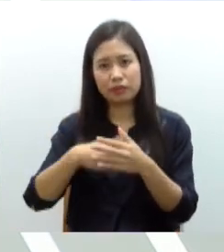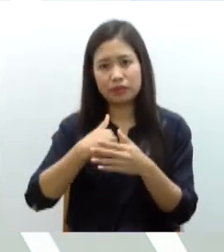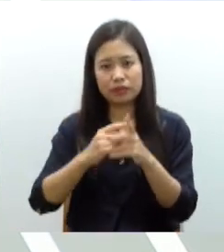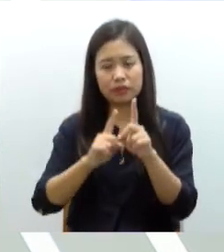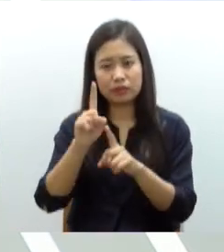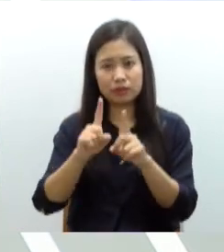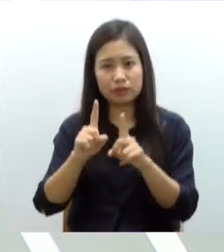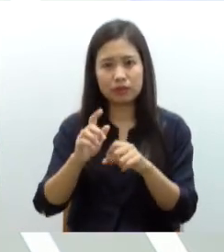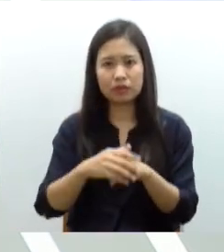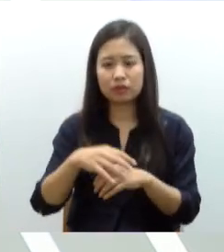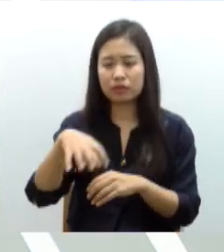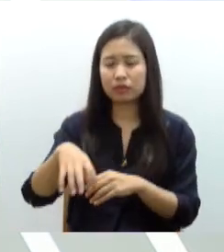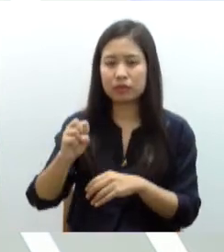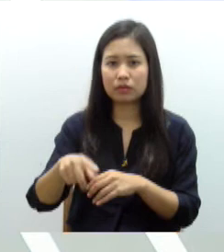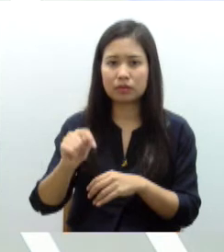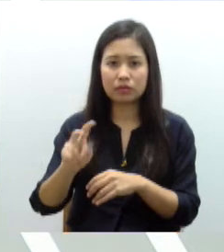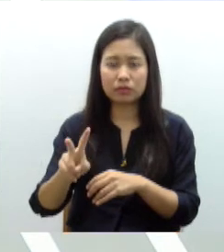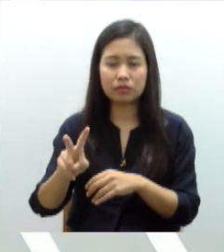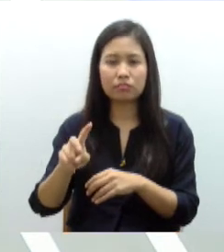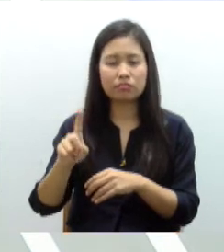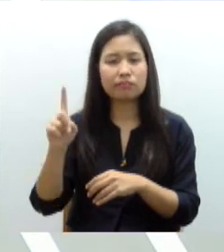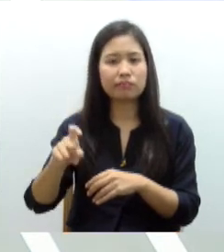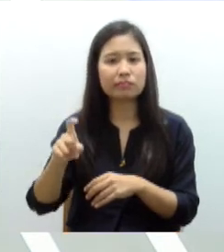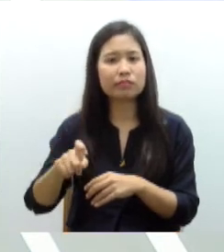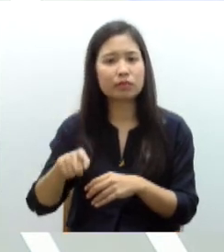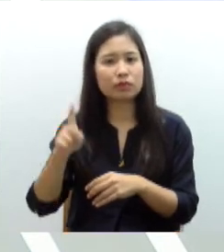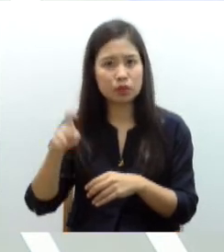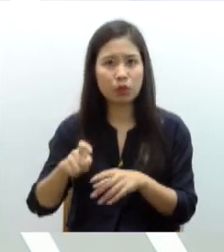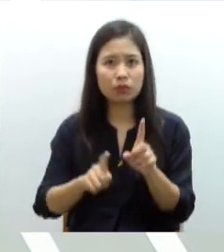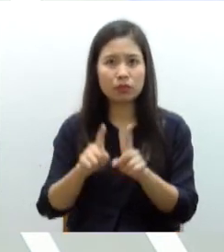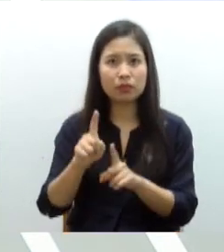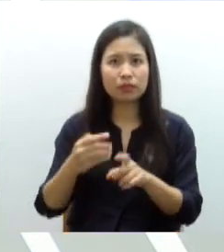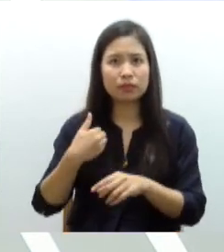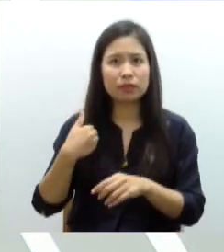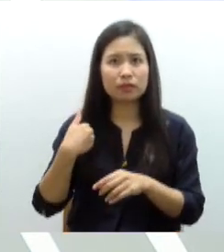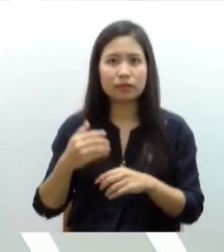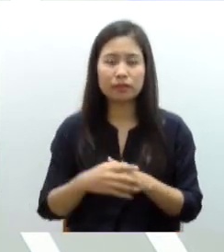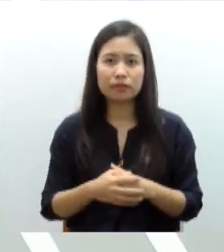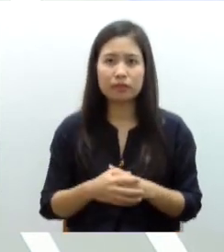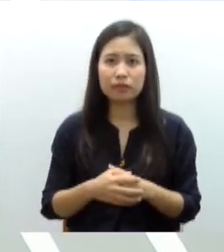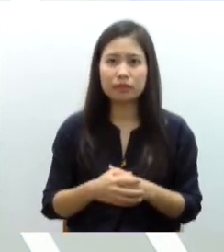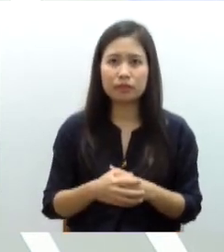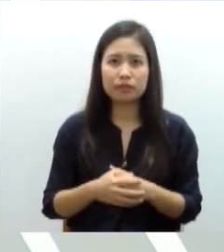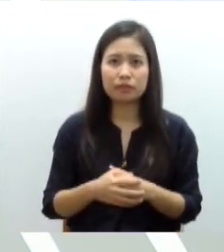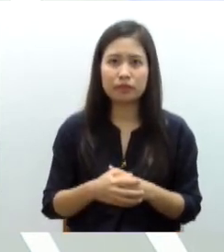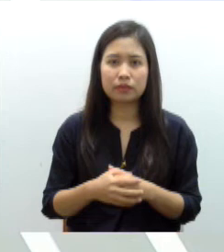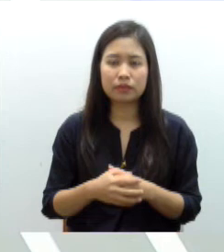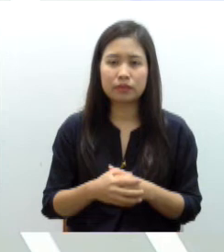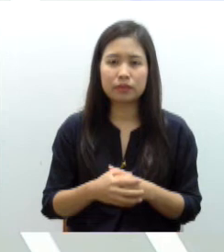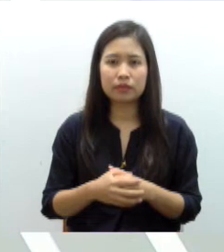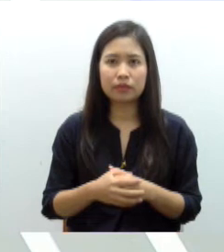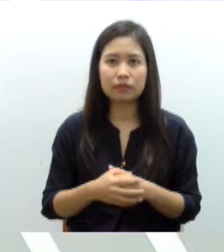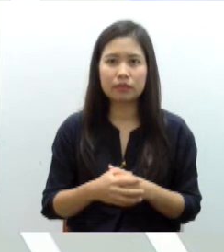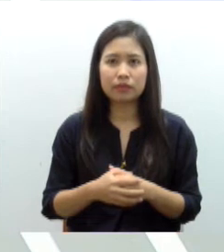ของสปทก็เกือบเต็มเนี่ย ครับท่านครับก็โอเคนะฮะในส่วนของเครื่องมือนะครับของ ITA เนี่ยเราจะมีทั้งหมด3เครื่องมือที่ท่านได้นำเรียนไป